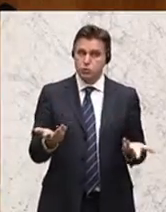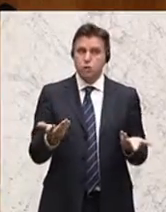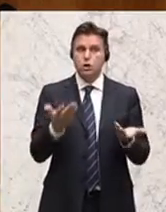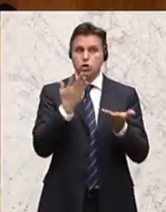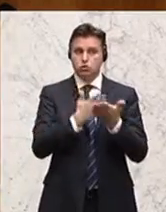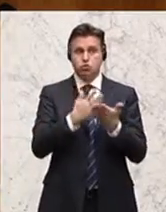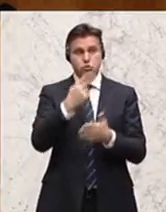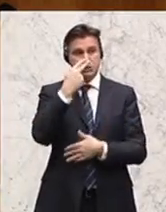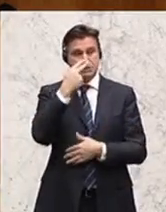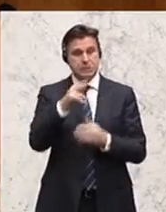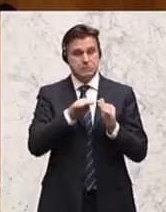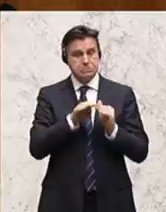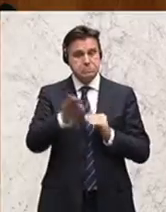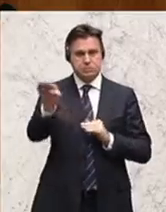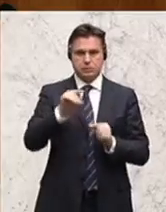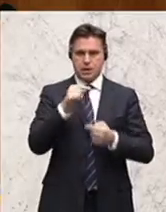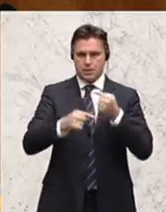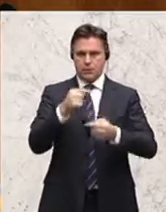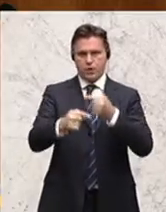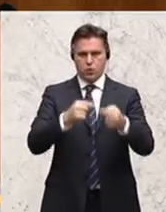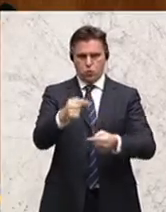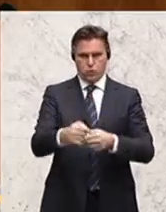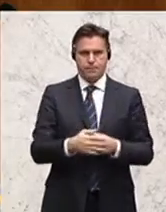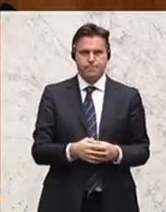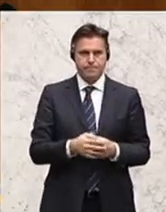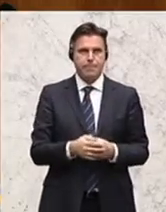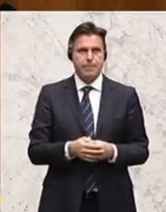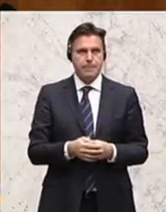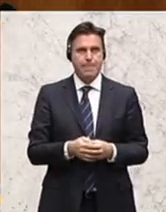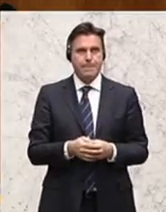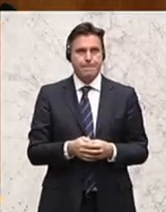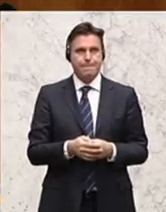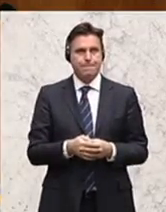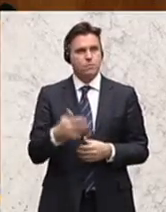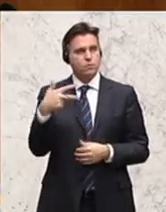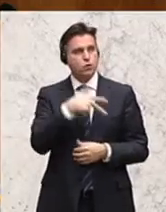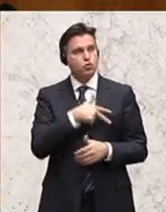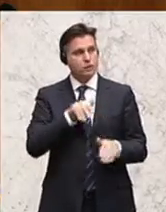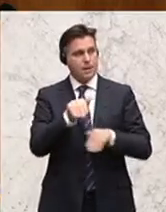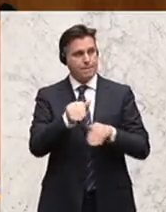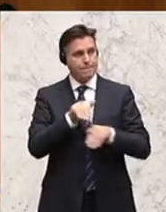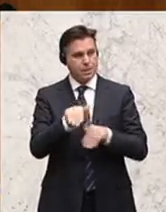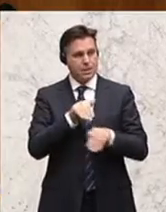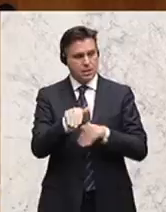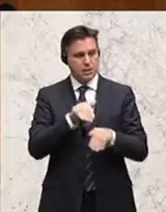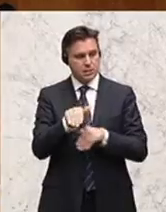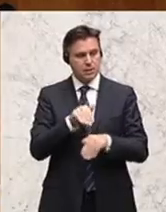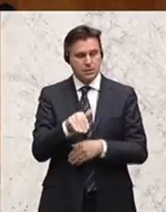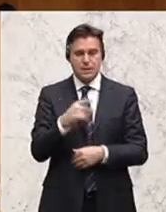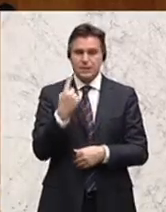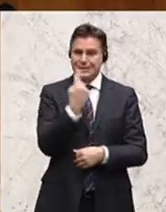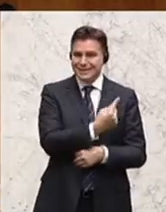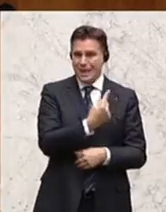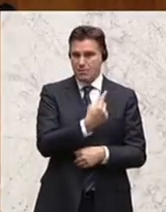sehr rasante Entwicklung. Und es fällt dem Sozialminister auch nicht leicht,